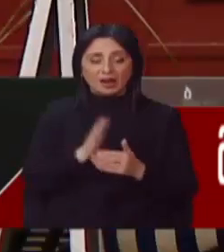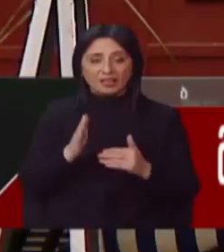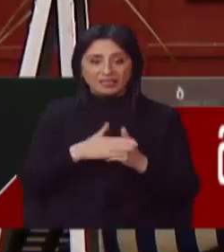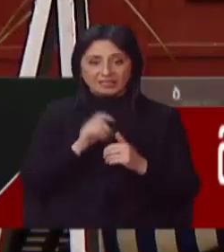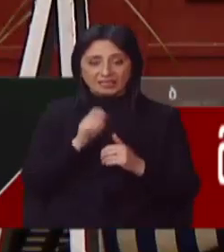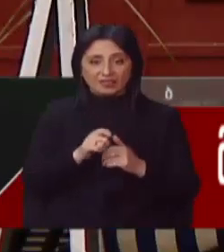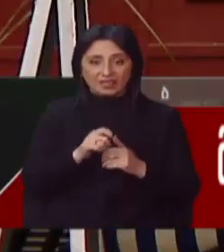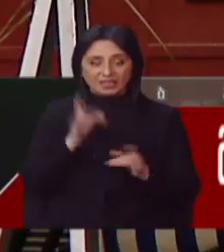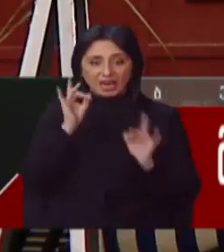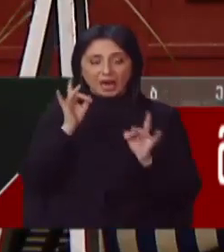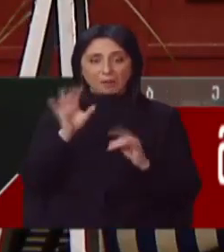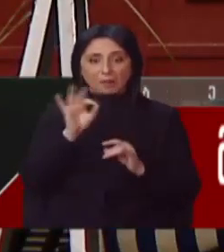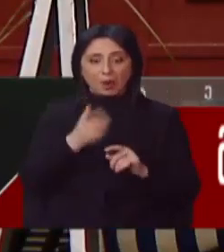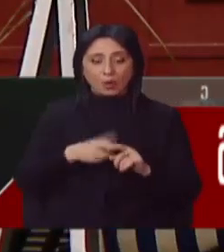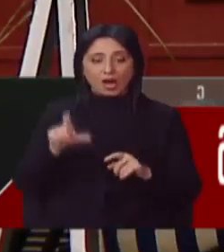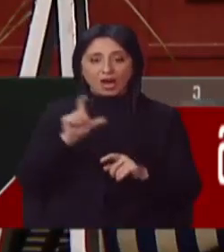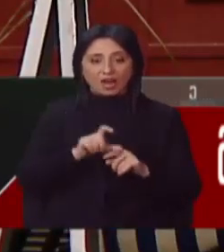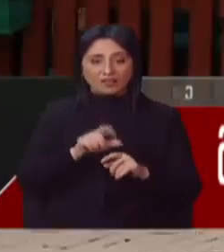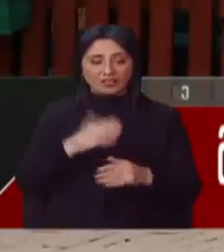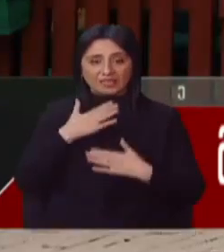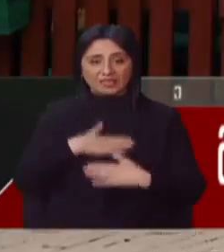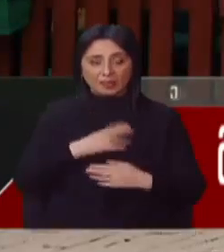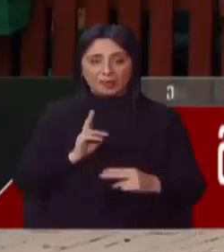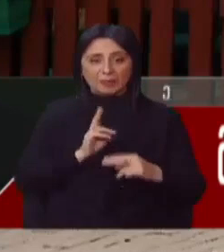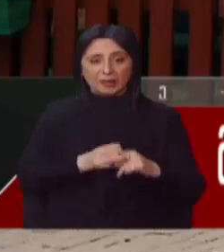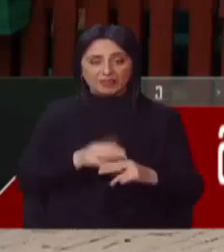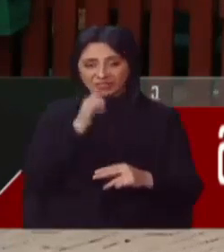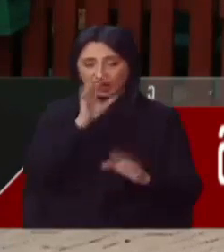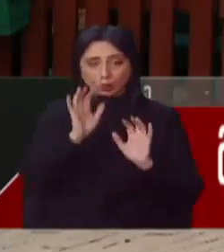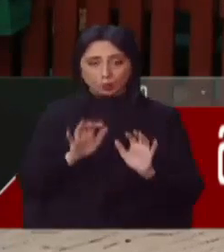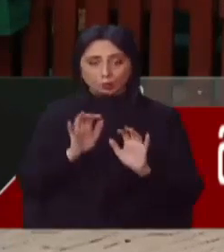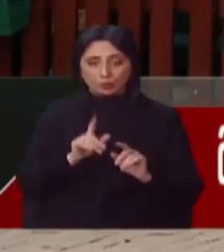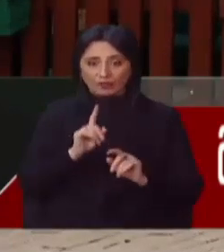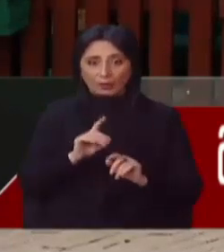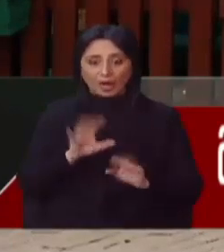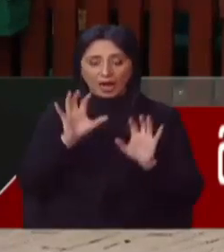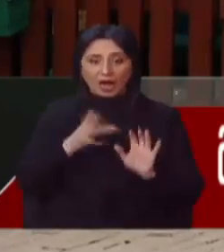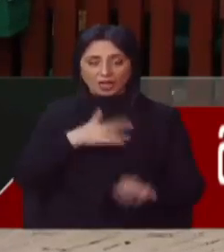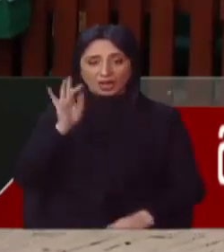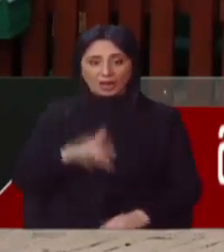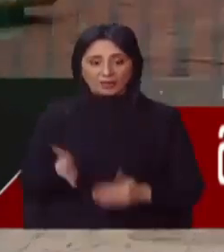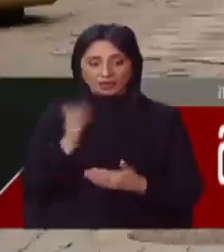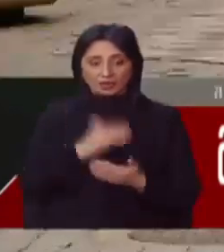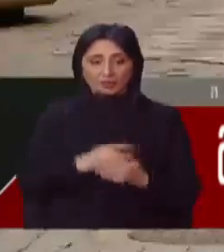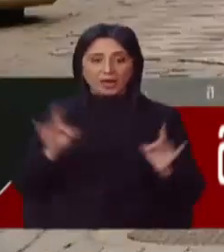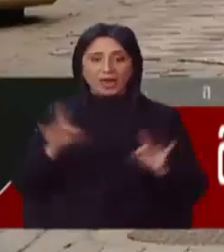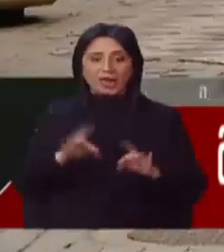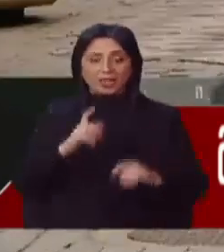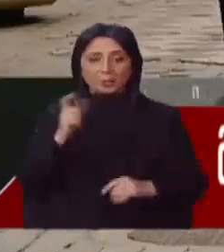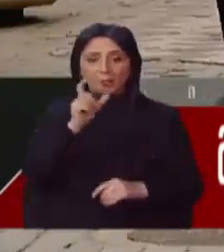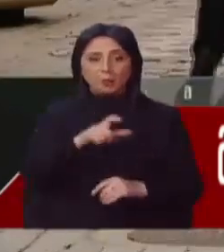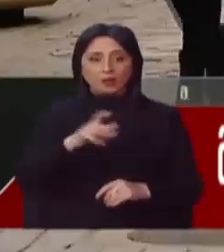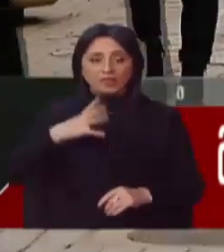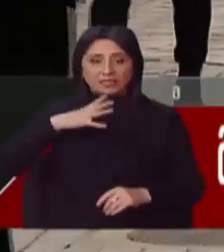სანქციები აკუსტიკური ხმაურის გადაჭარბების საკმარის პრევენციას ვერ უზრუნველყოფდა. კანონის გამკაცრების შემდეგ რესტორნების